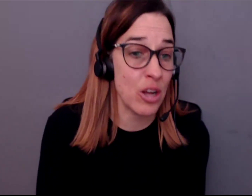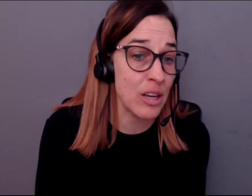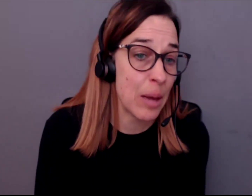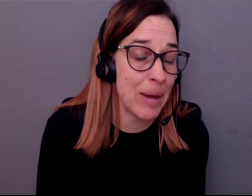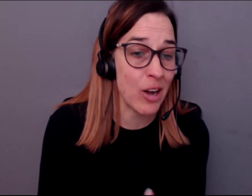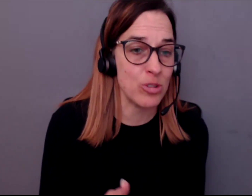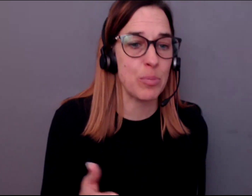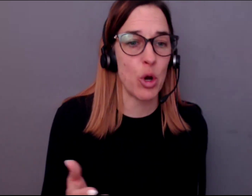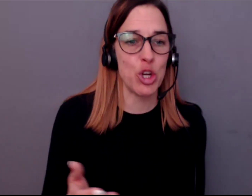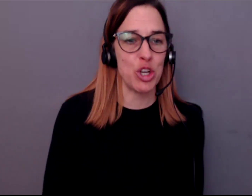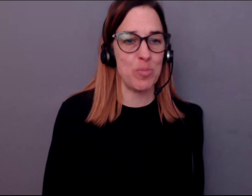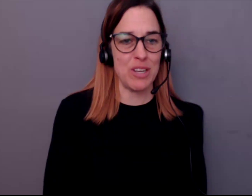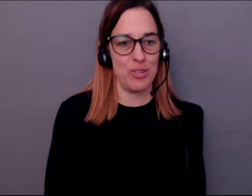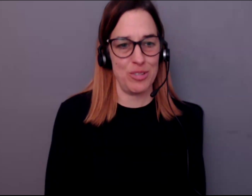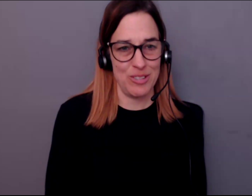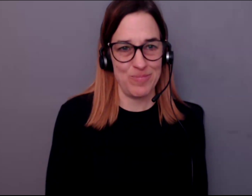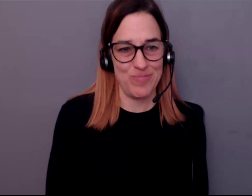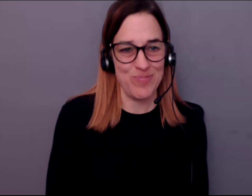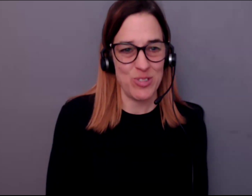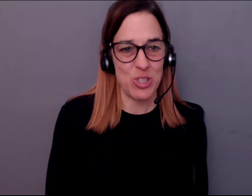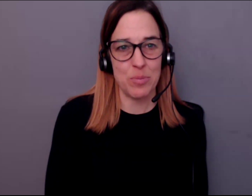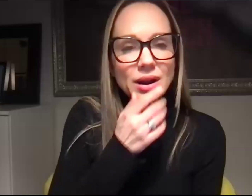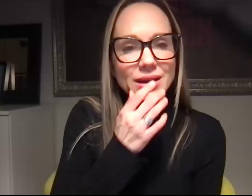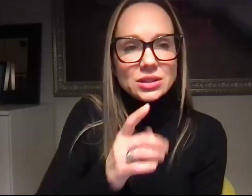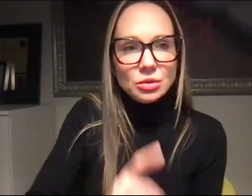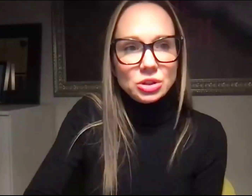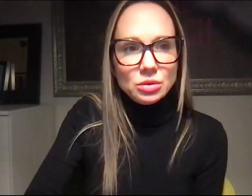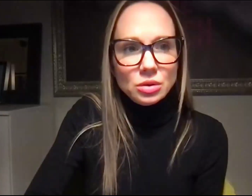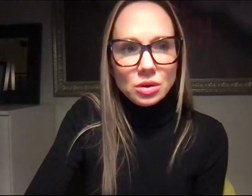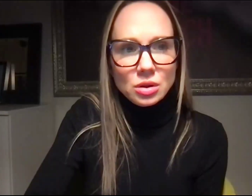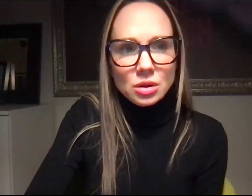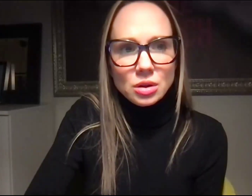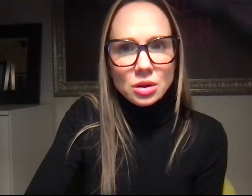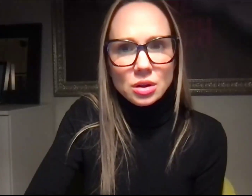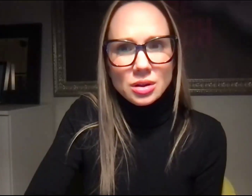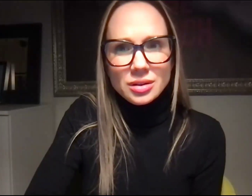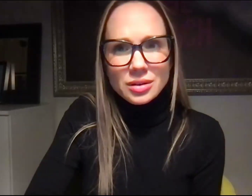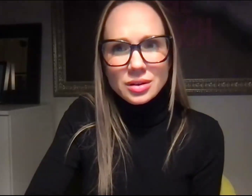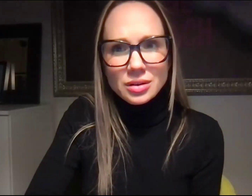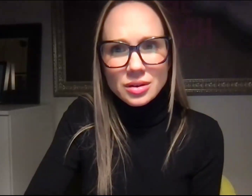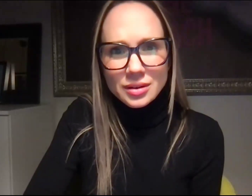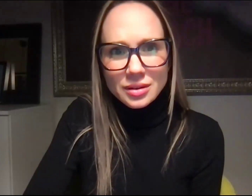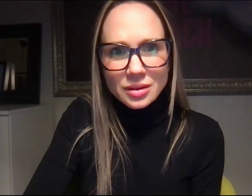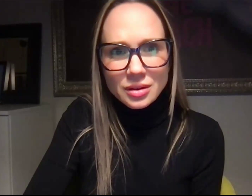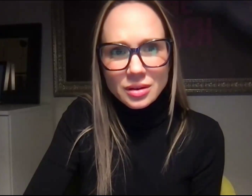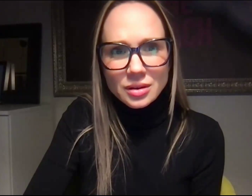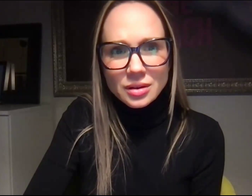la valise qu'elle parle, là, tu sais, pour une économie, là. Je sais C'est pas quoi la si c'est... question, mettons? Tu veux savoir quoi?